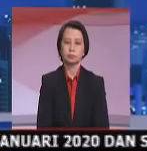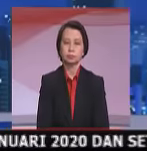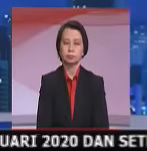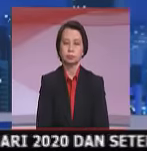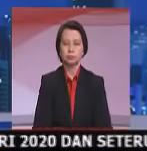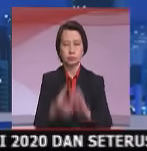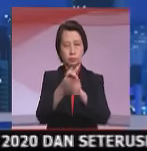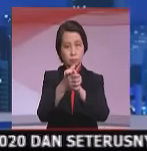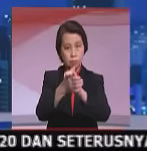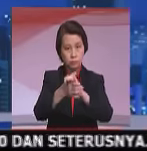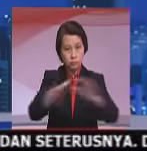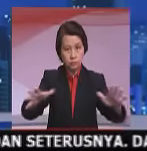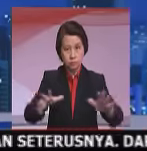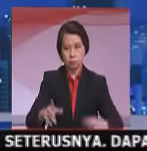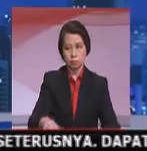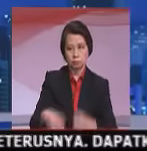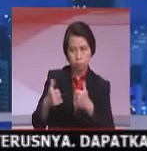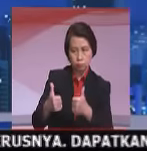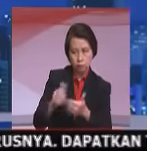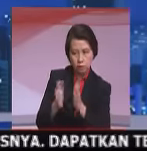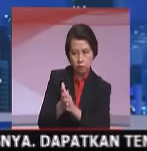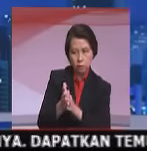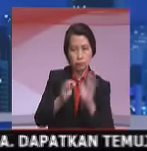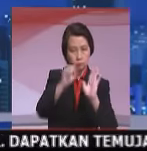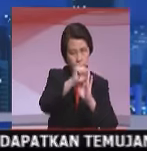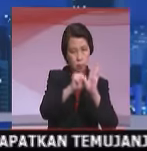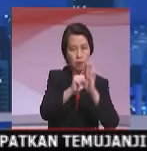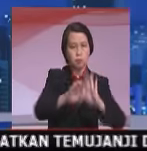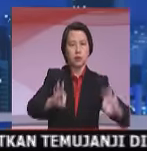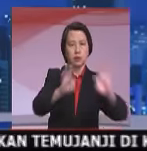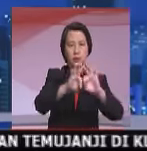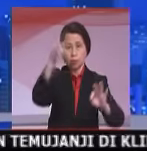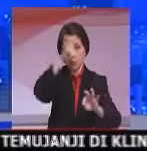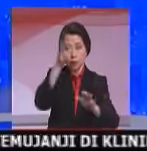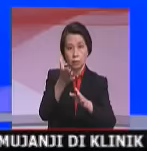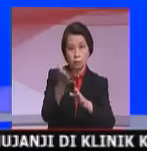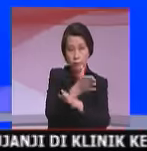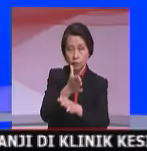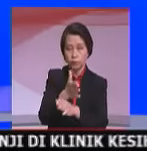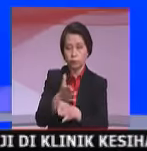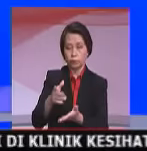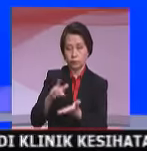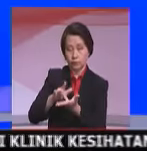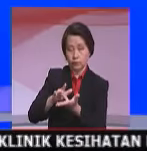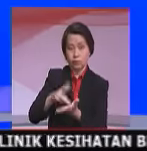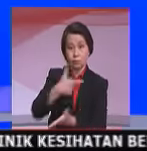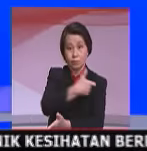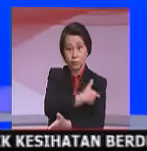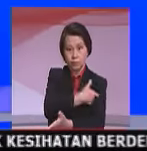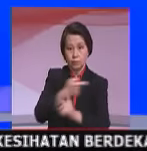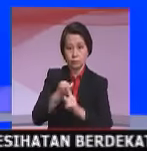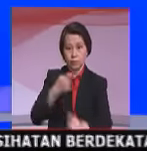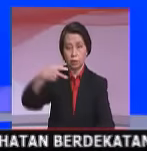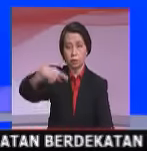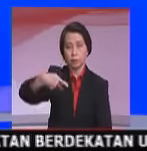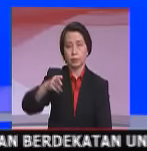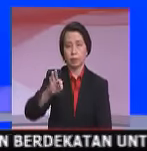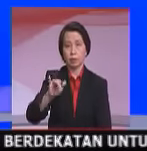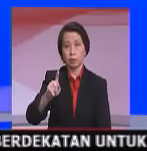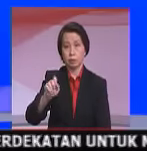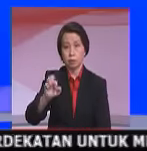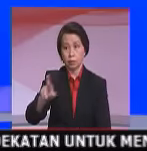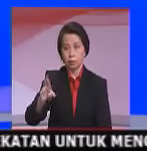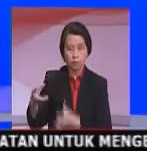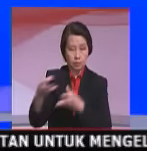Aspek keselamatan dan keberkesanan jadi kriteria utama kerajaan sebelum vaksin COVID-19 keluaran Pfizer-BioNTech